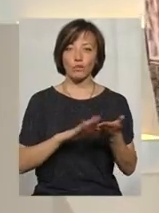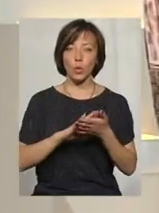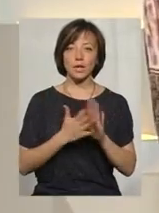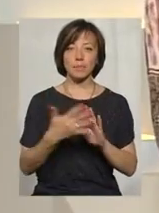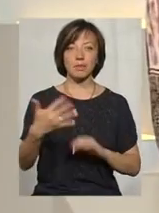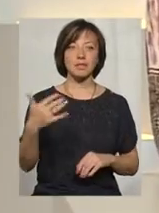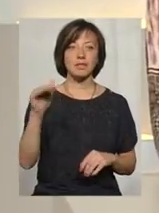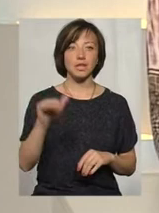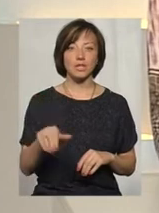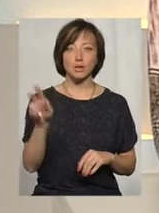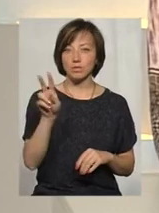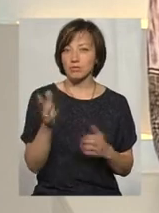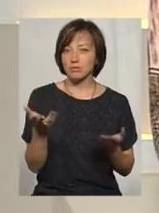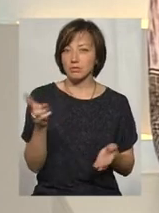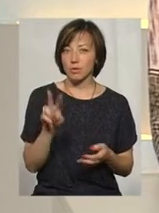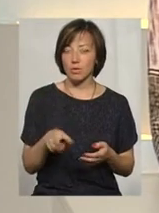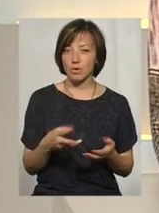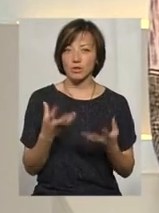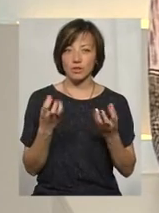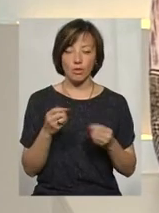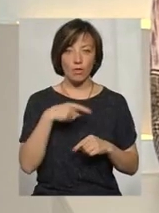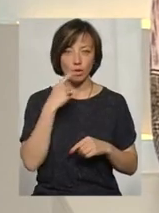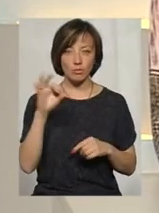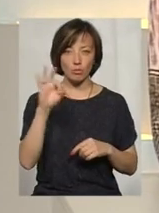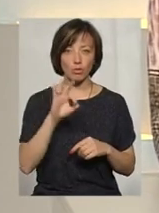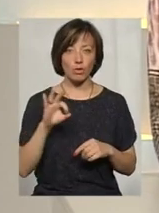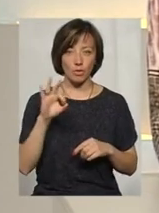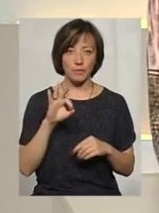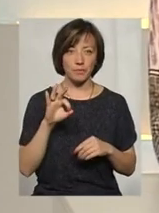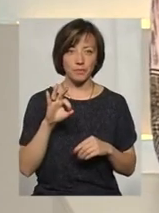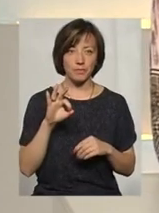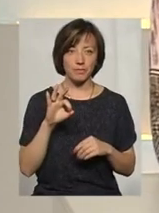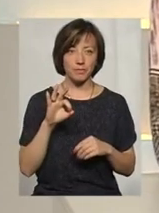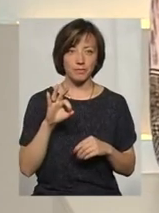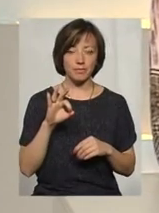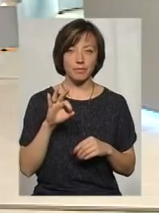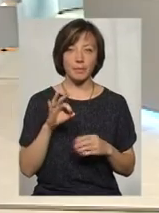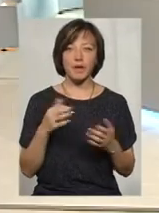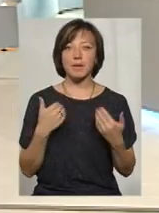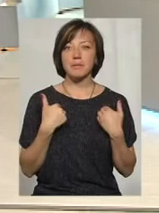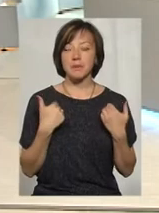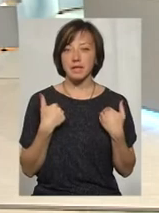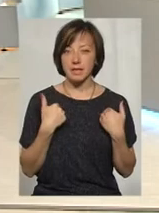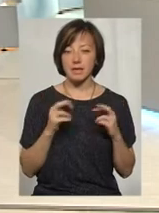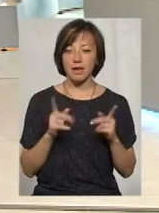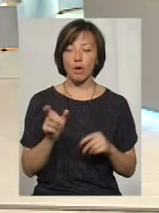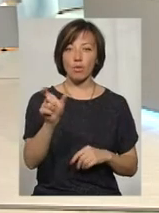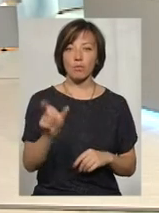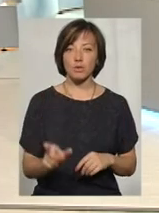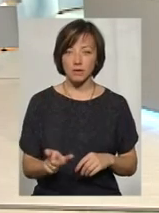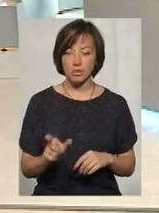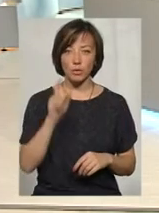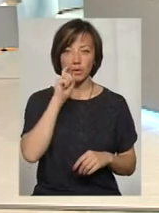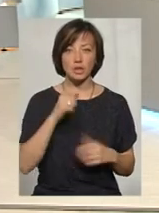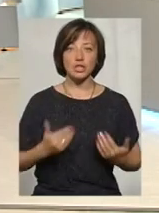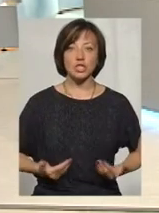50 тисяч? Чи варто ще говорити і про Ви знаєте, мені, як громадянину